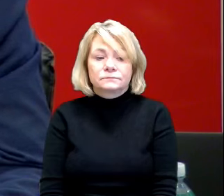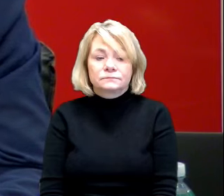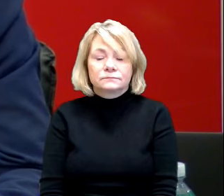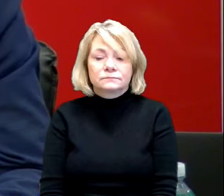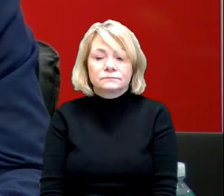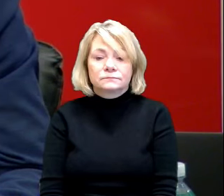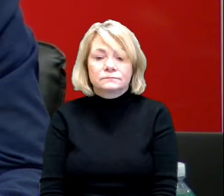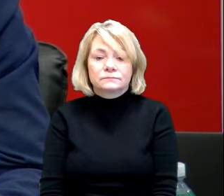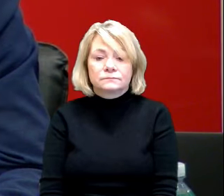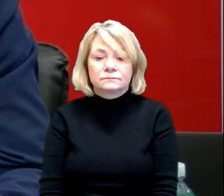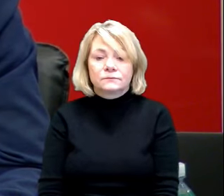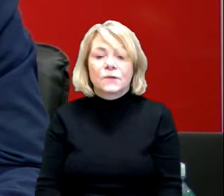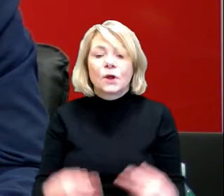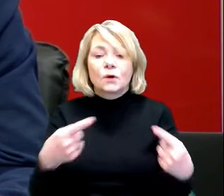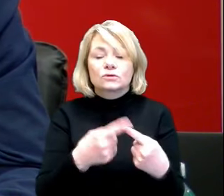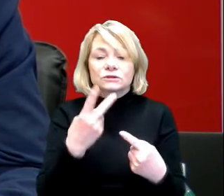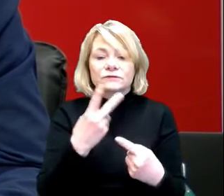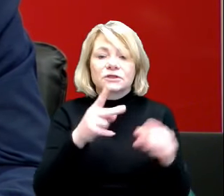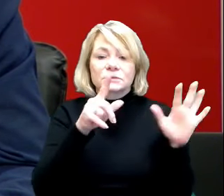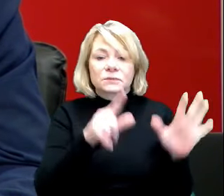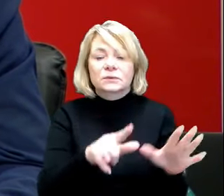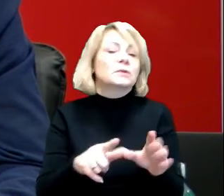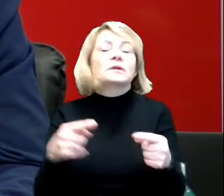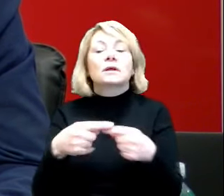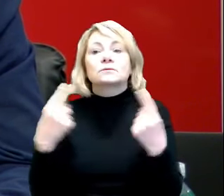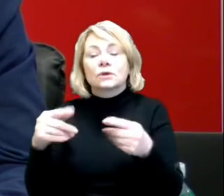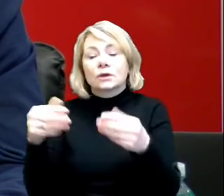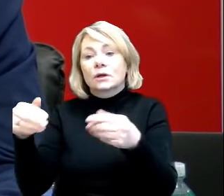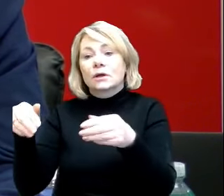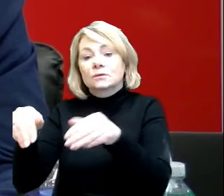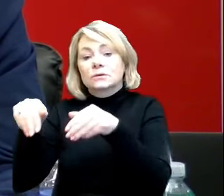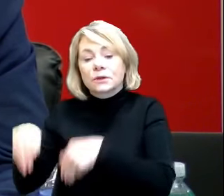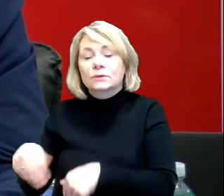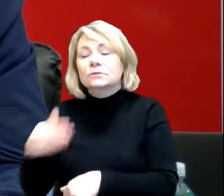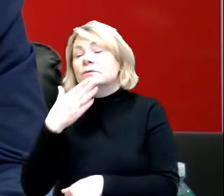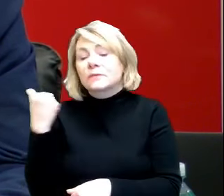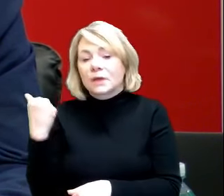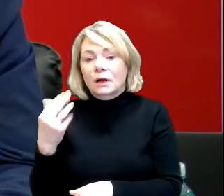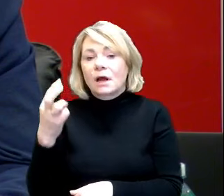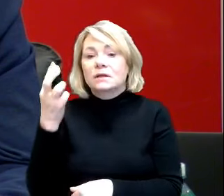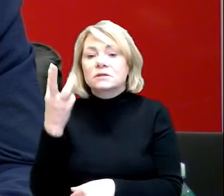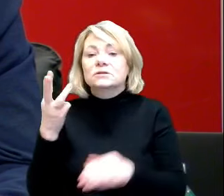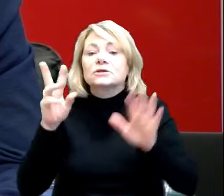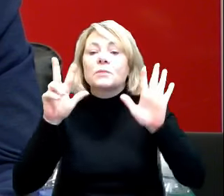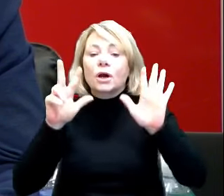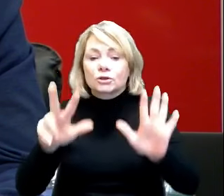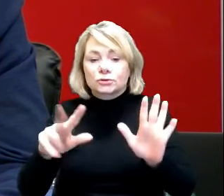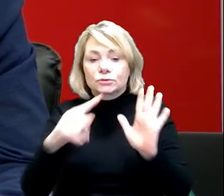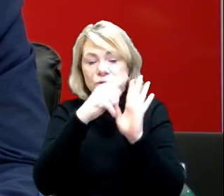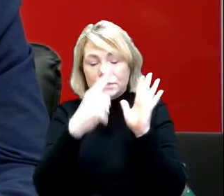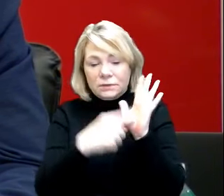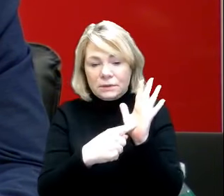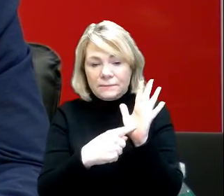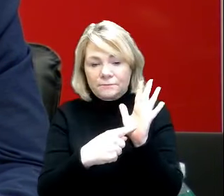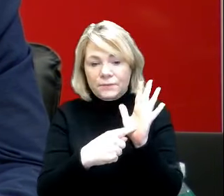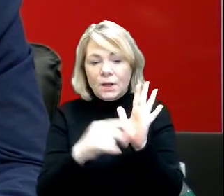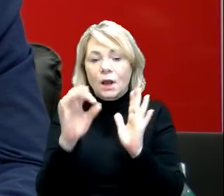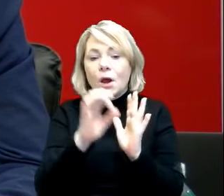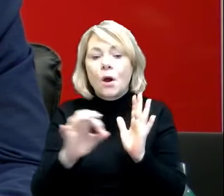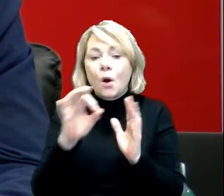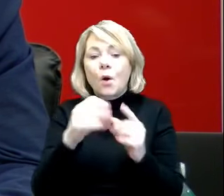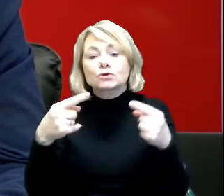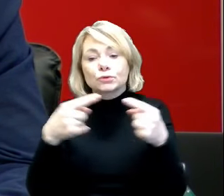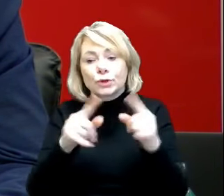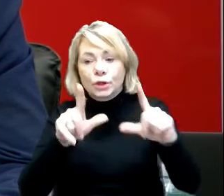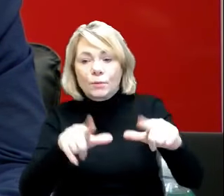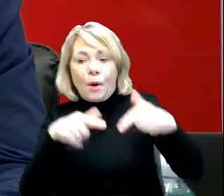už 27 prieš ir susilaikiusių nėra 38 darbotvarkės klausimas dėl sutikimo perleisti